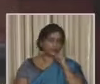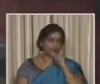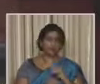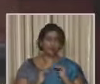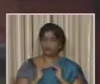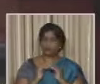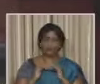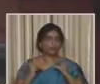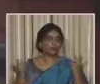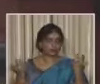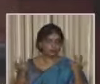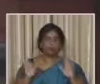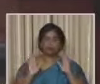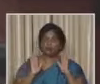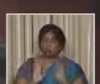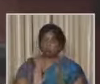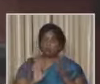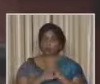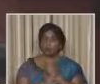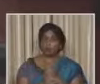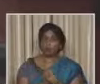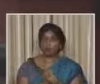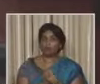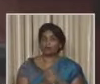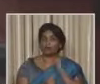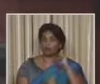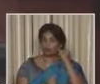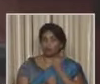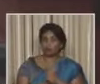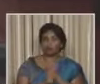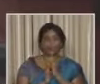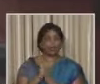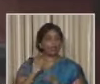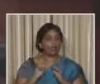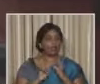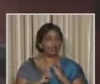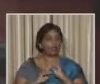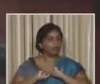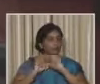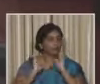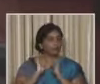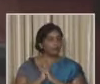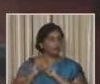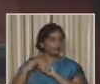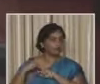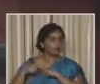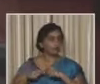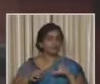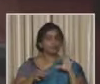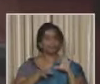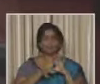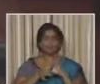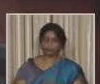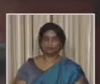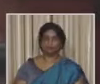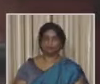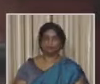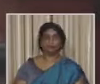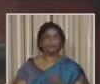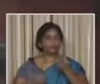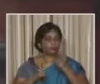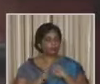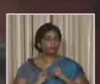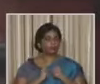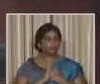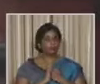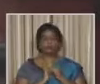பாதுகாப்பதற்காக ஈடுபடுத்துவது ஒருபோதுமே நியாயமானது அல்ல. ஆனால் முன்னாள் போலீஸ் அமைச்சரின் மொத்த முயற்சியும் அதனோடு தொடர்புடையதாகவே